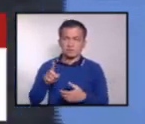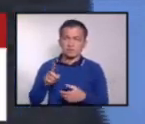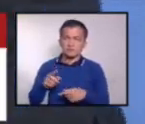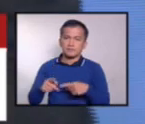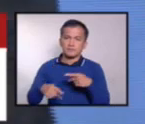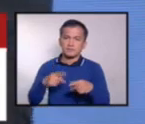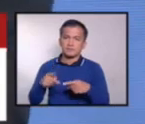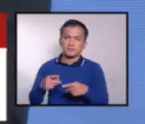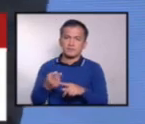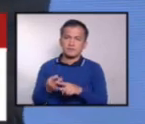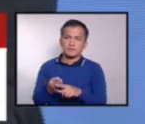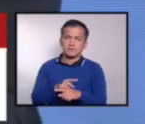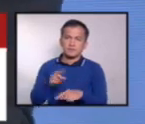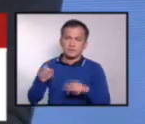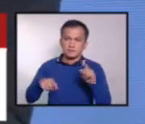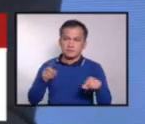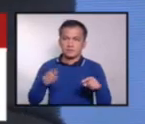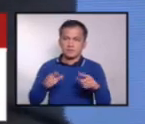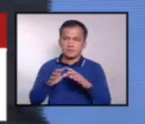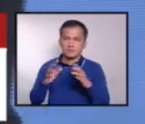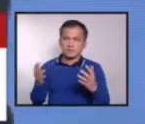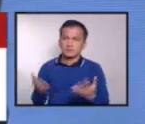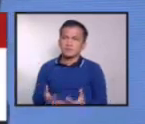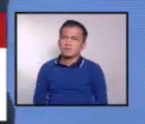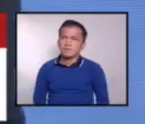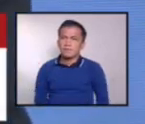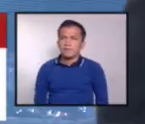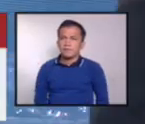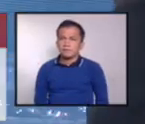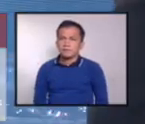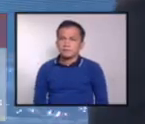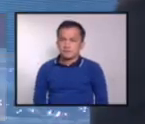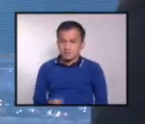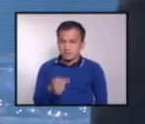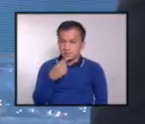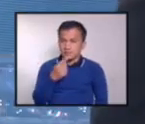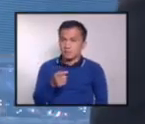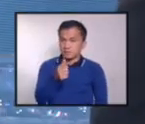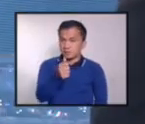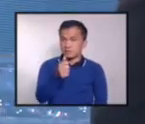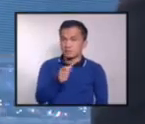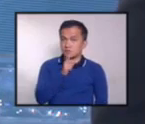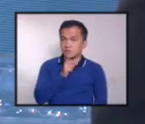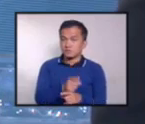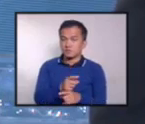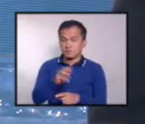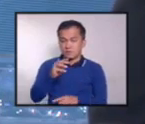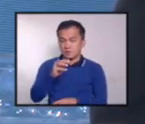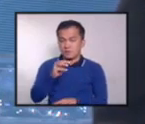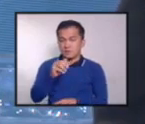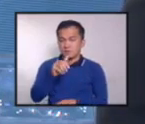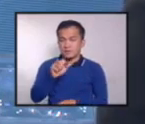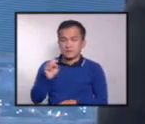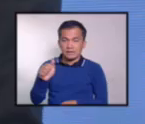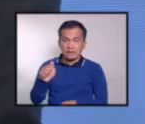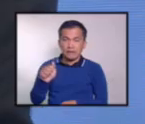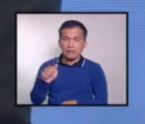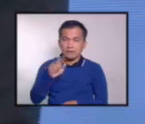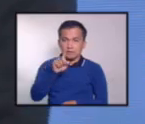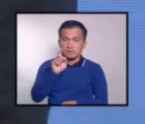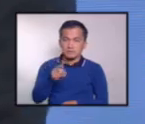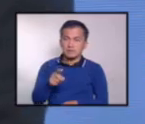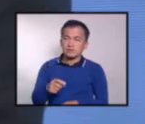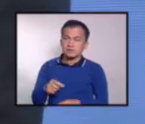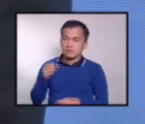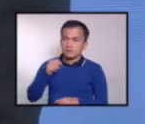na galing dun sa iba't ibang mundo. May tuturing mo ba ang sarili mo na tunay na masa? Oo, dahil doon